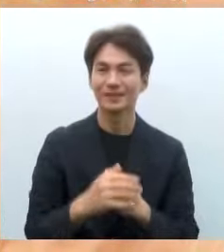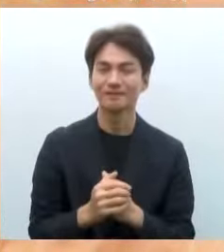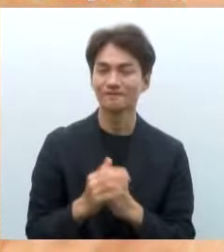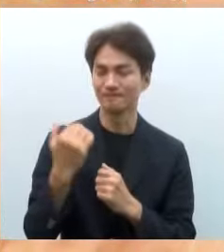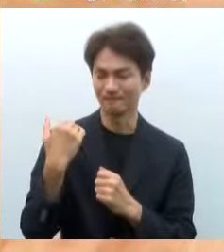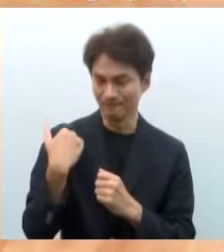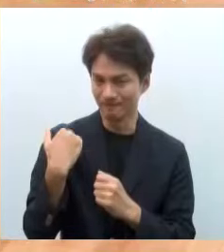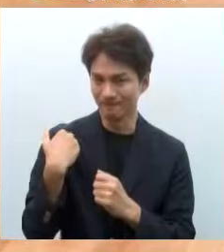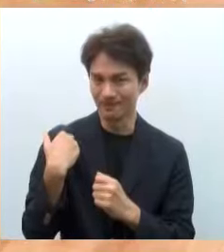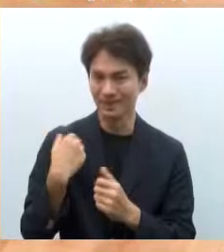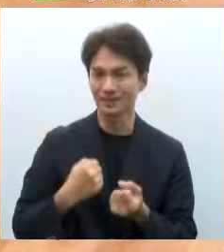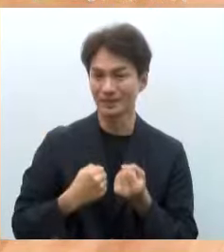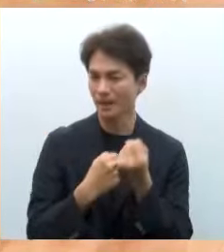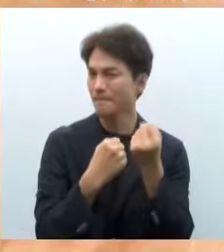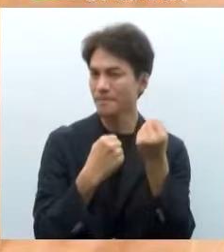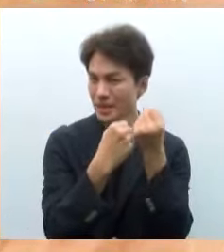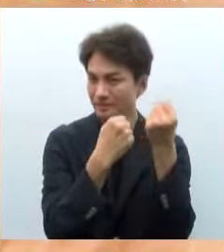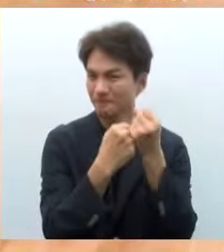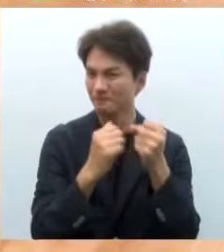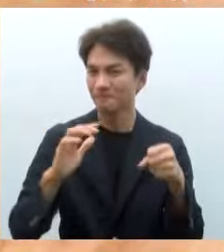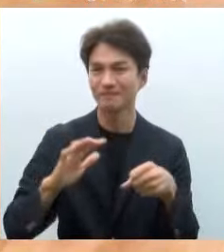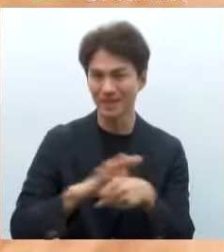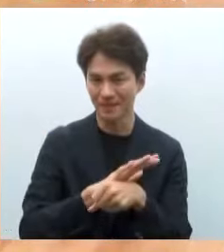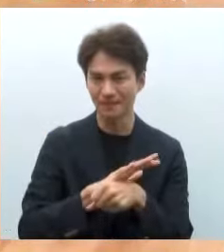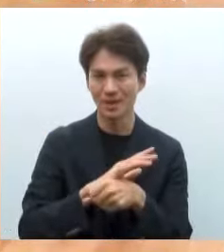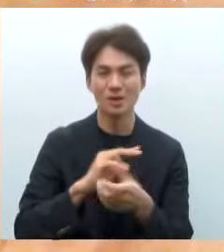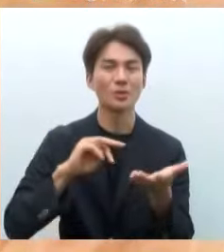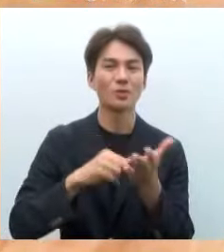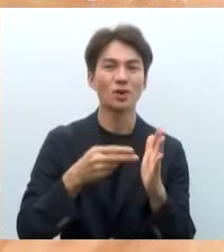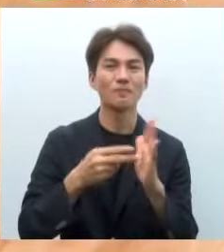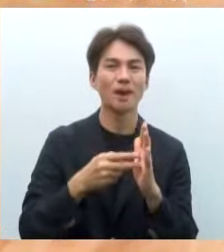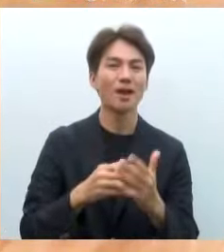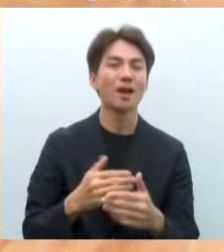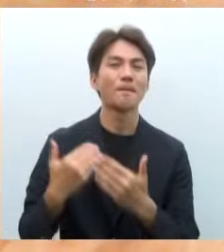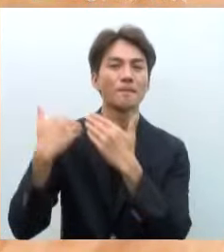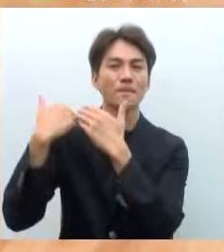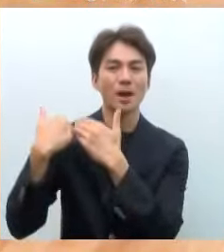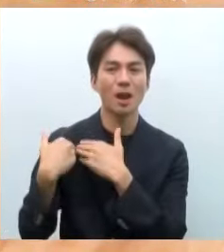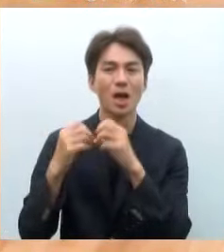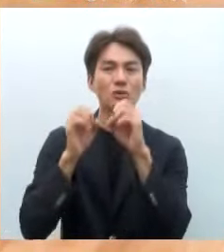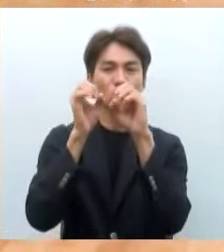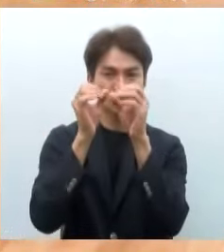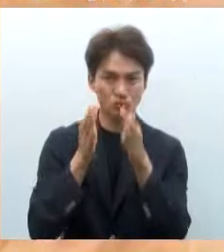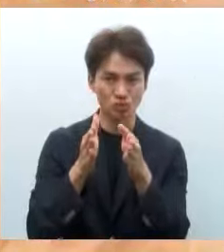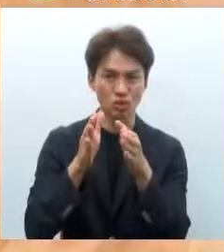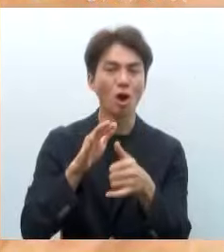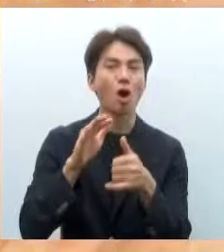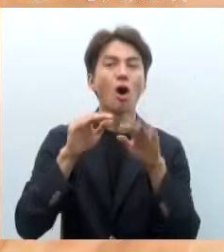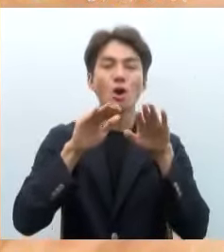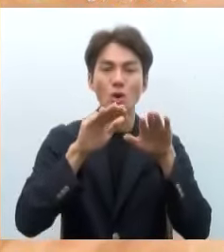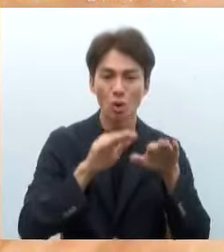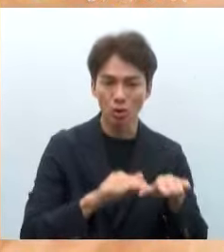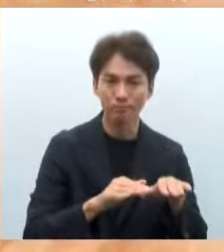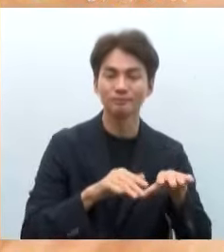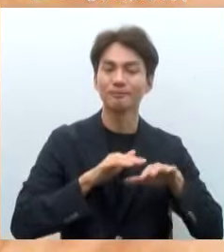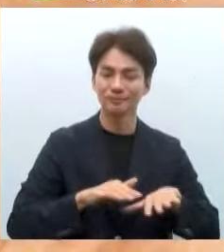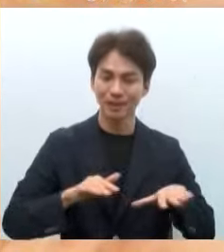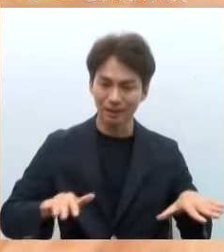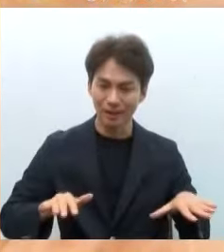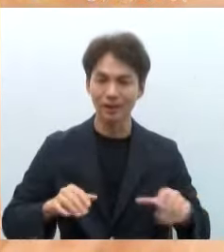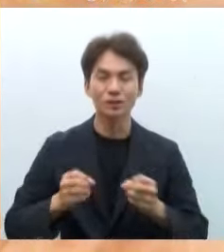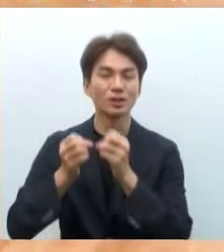การขับเคลื่อนกันอย่างเต็มกำลังค่ะในเรื่องของการลดภาระครูแล้วก็บุคลากรทางการศึกษารวมไปถึงลดภาระนักเรียนแล้วก็ผู้ปกครอง